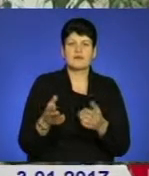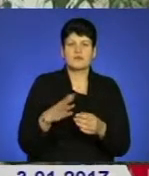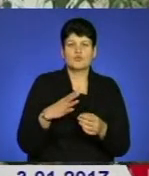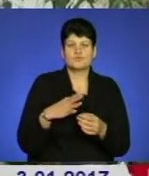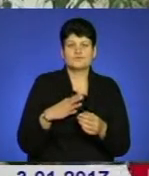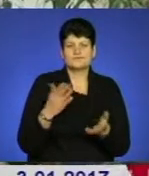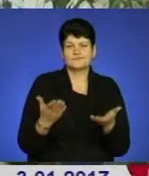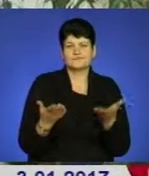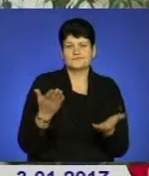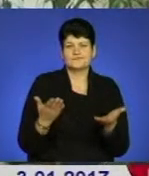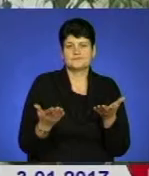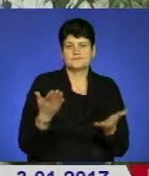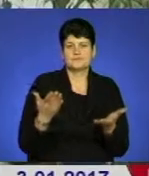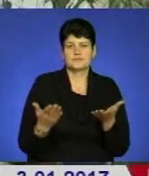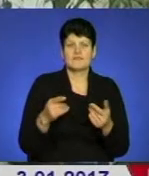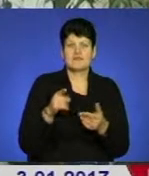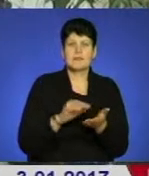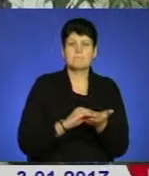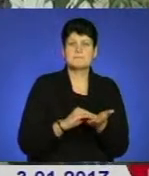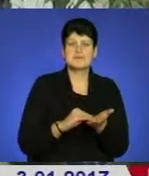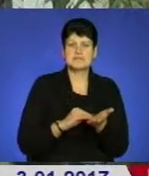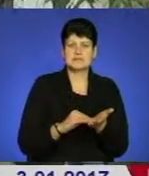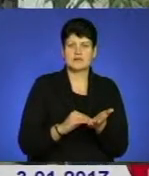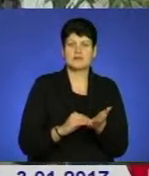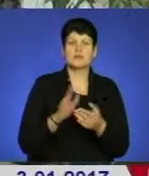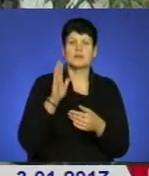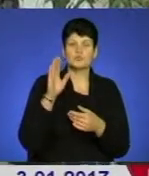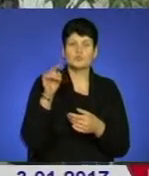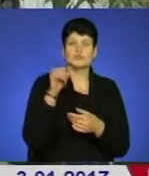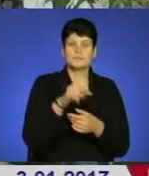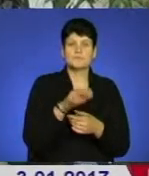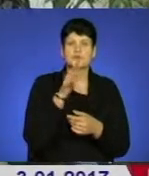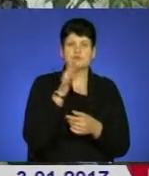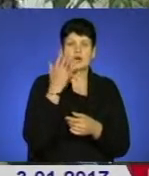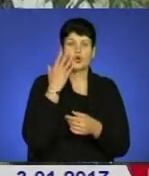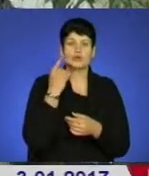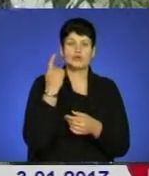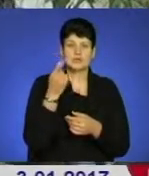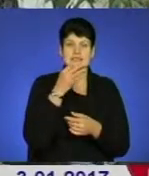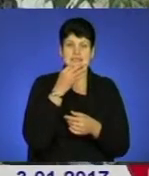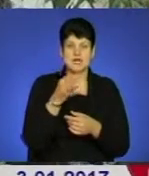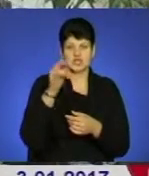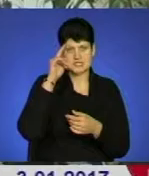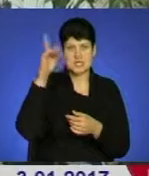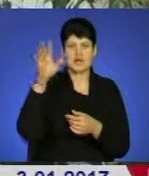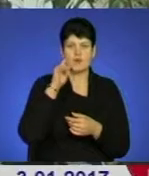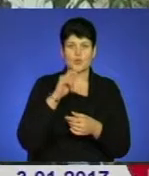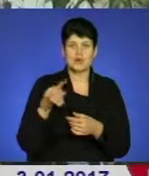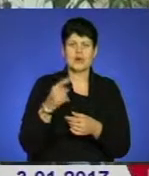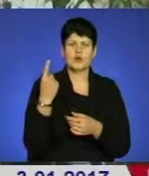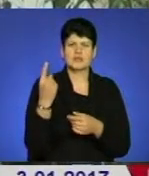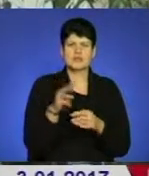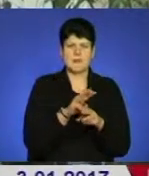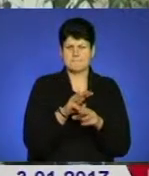піддавався сумніву. А саме він писав, що і настане той час, коли один скаже «Слава Україні», а мільйони йому